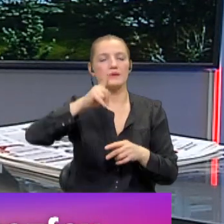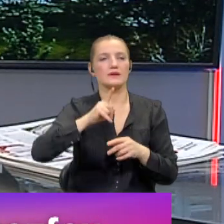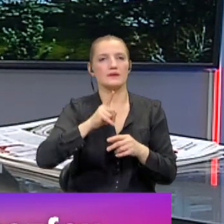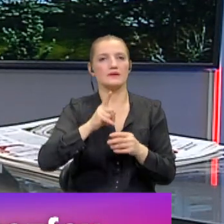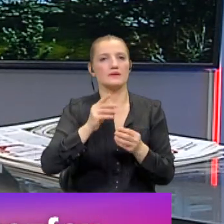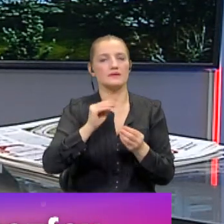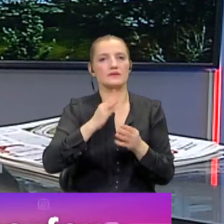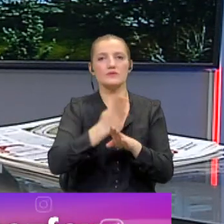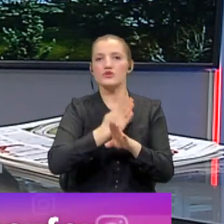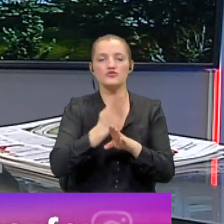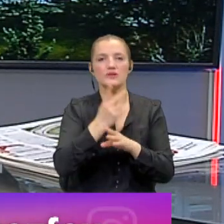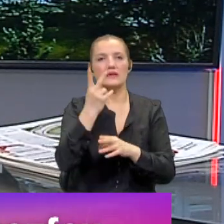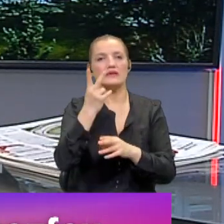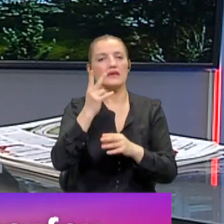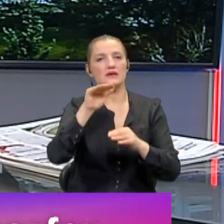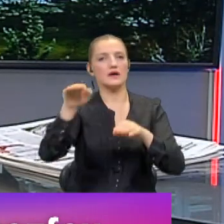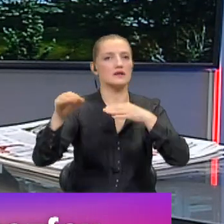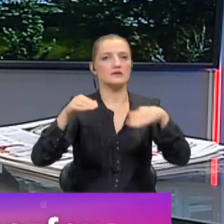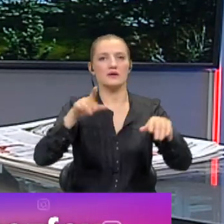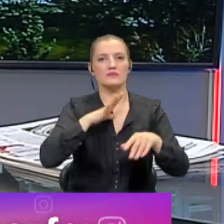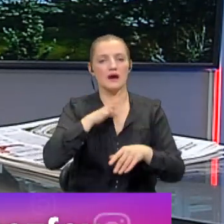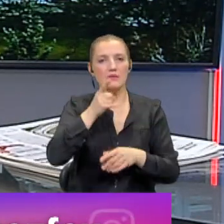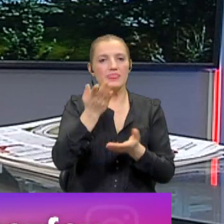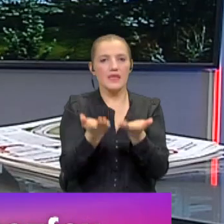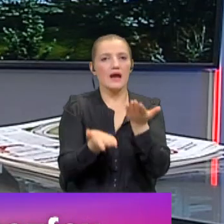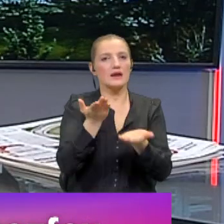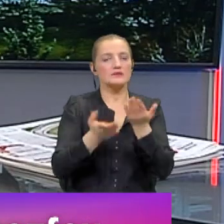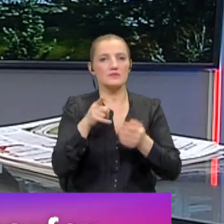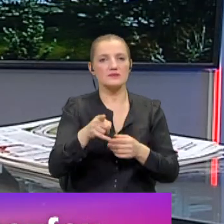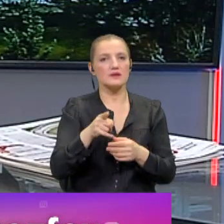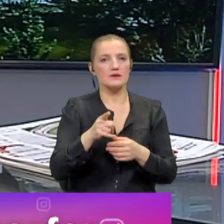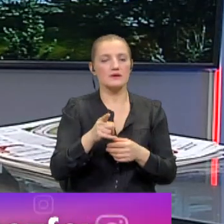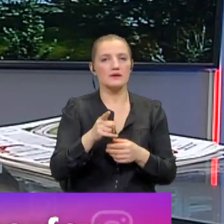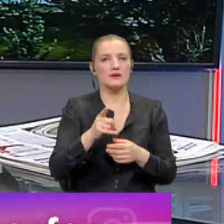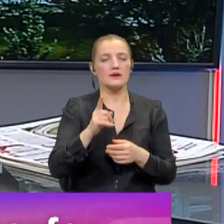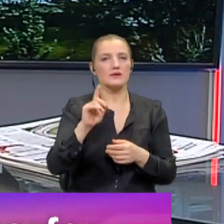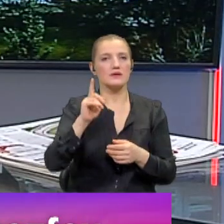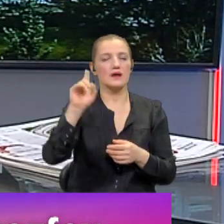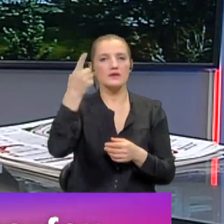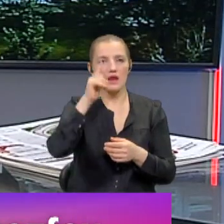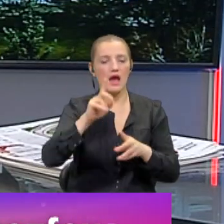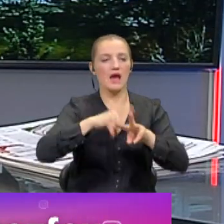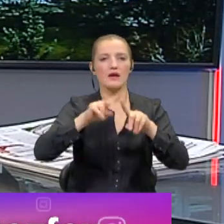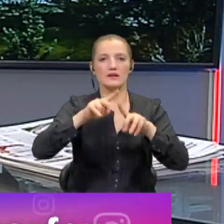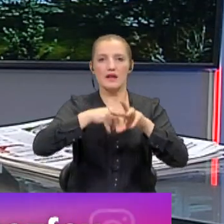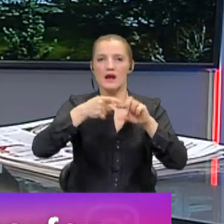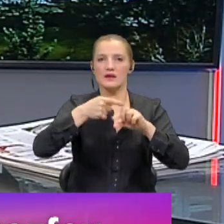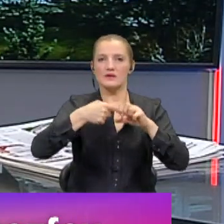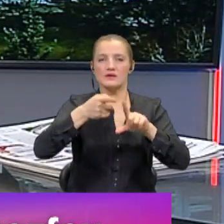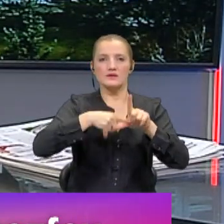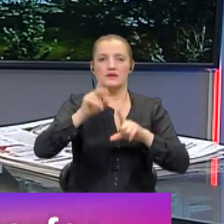geçiriyor da Niye iki tane kademe var bunun bir değerlendirmesini Aslında yönetmenlerden enerji bakımından